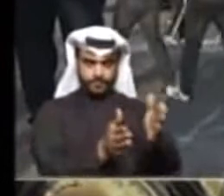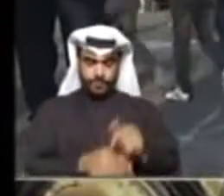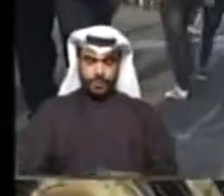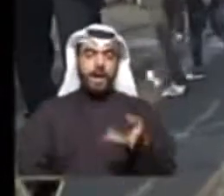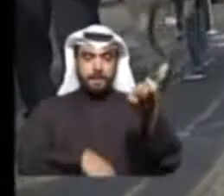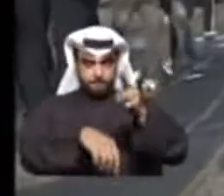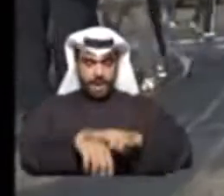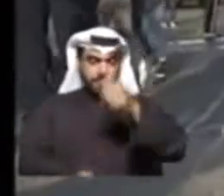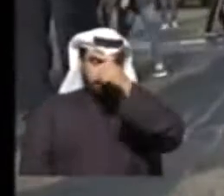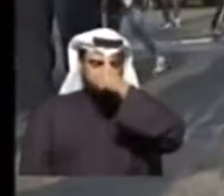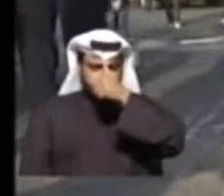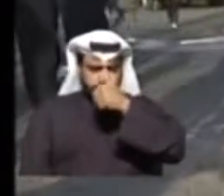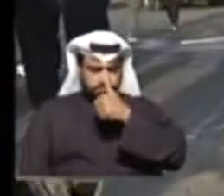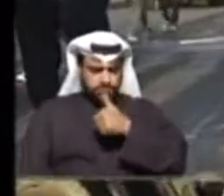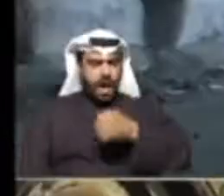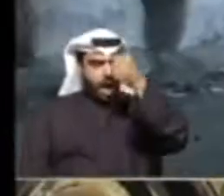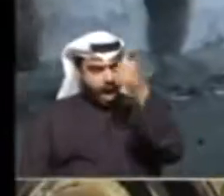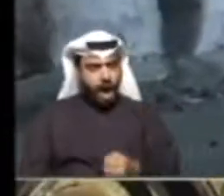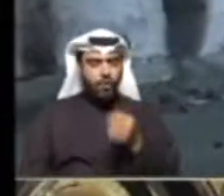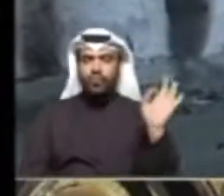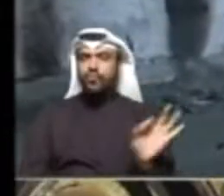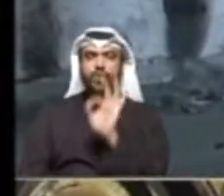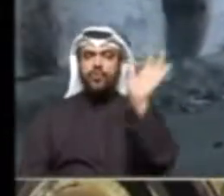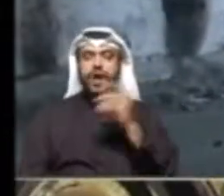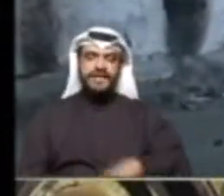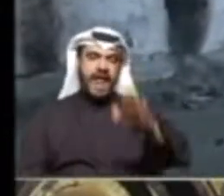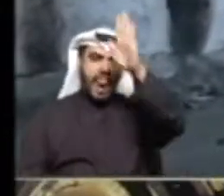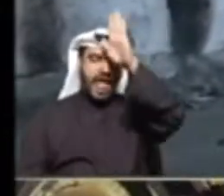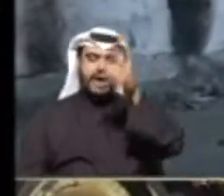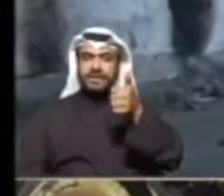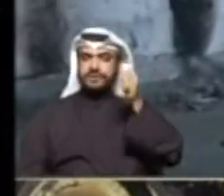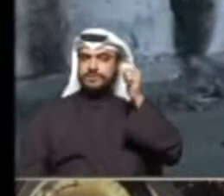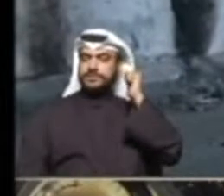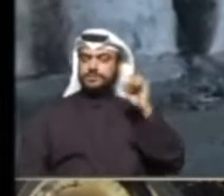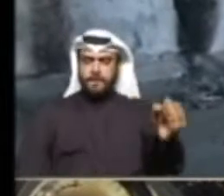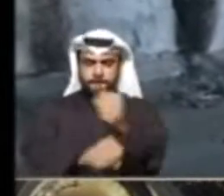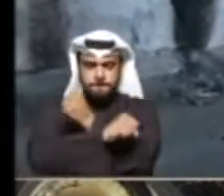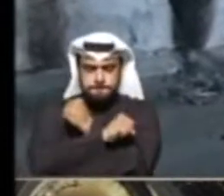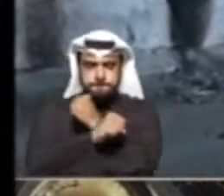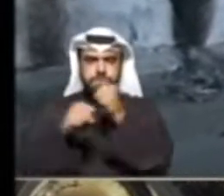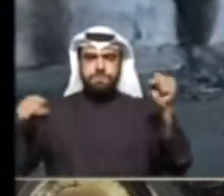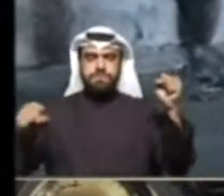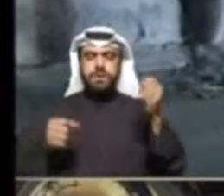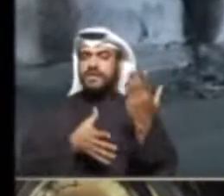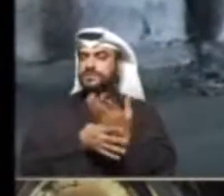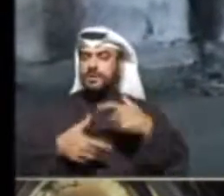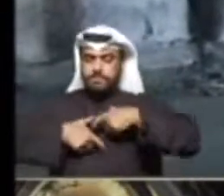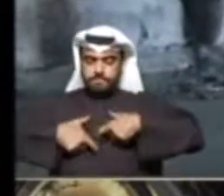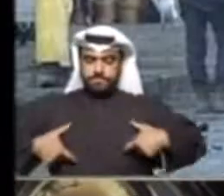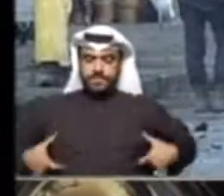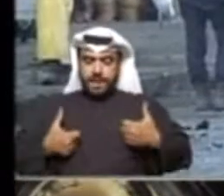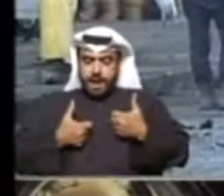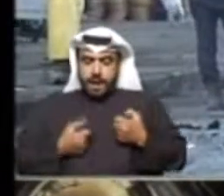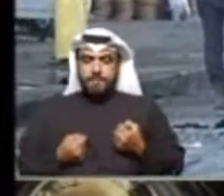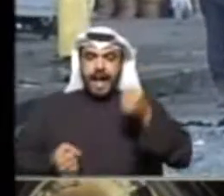أدان مجلس الوزراء التفجيرات الانتحارية التي وقعت في جمهورية العراق الشقيقة والتي أدت إلى مقتل وإصابة عدد من الضحايا